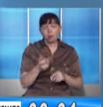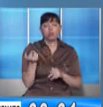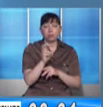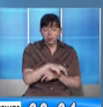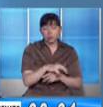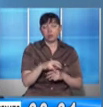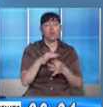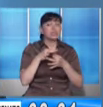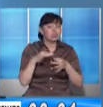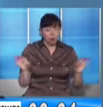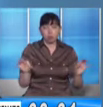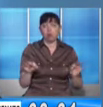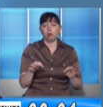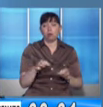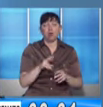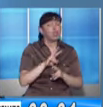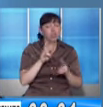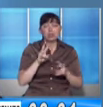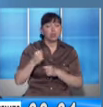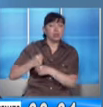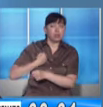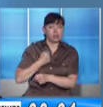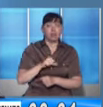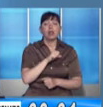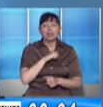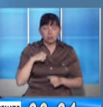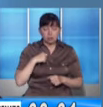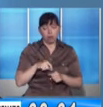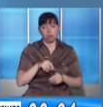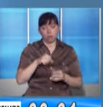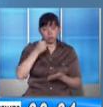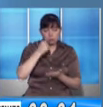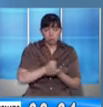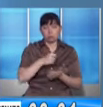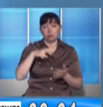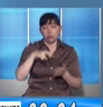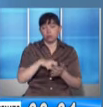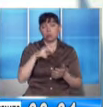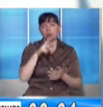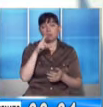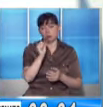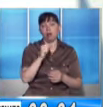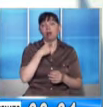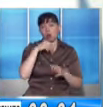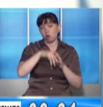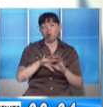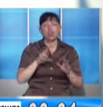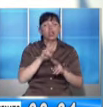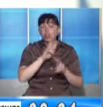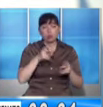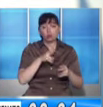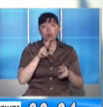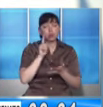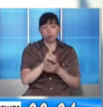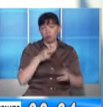mod independent, nu-i strigat de nimeni, să-și exercite dreptul de vot și nu-l încurcă nimeni absolut. Da. Mergem mai departe.